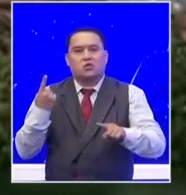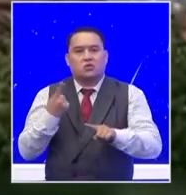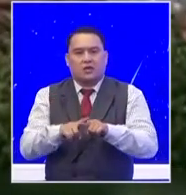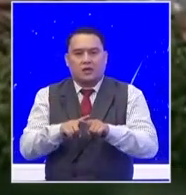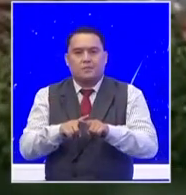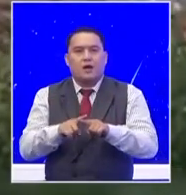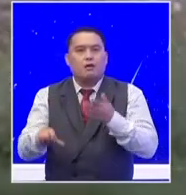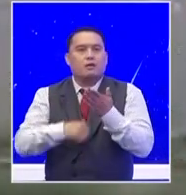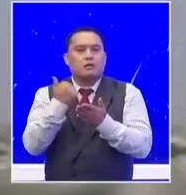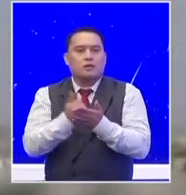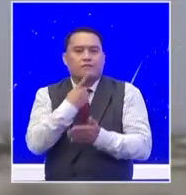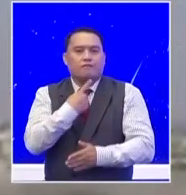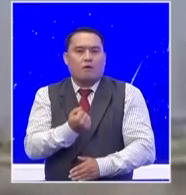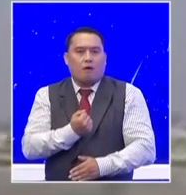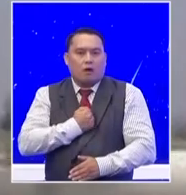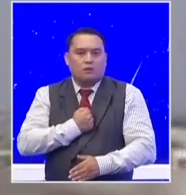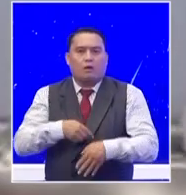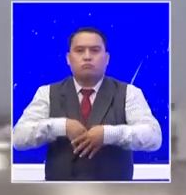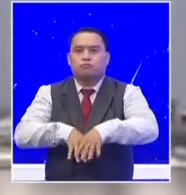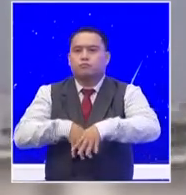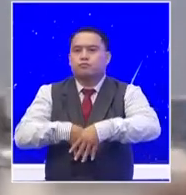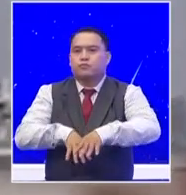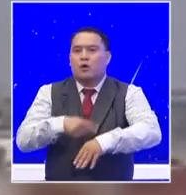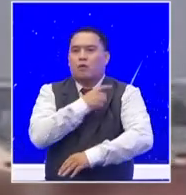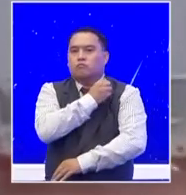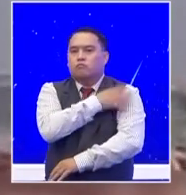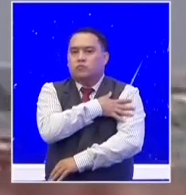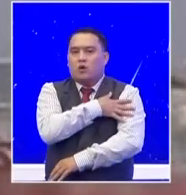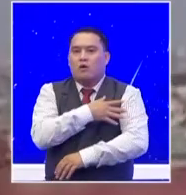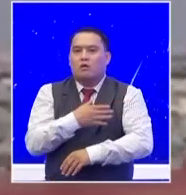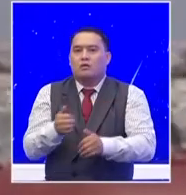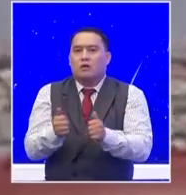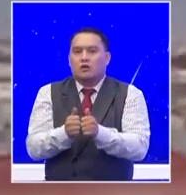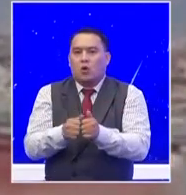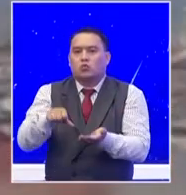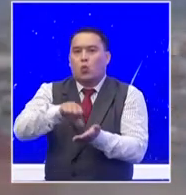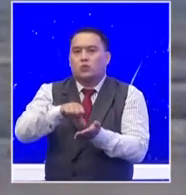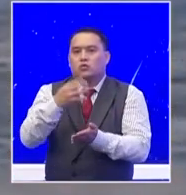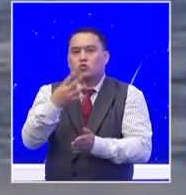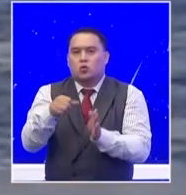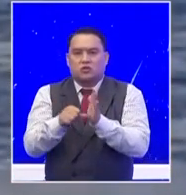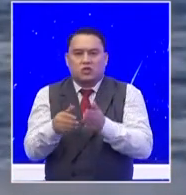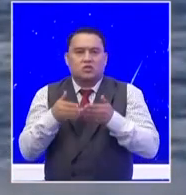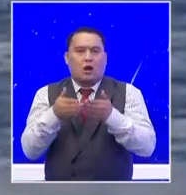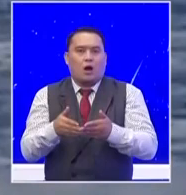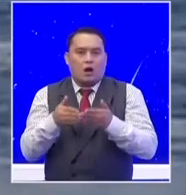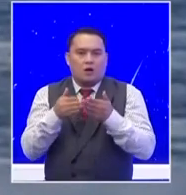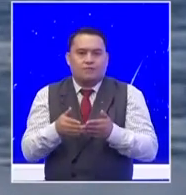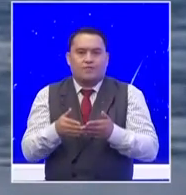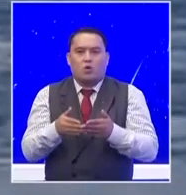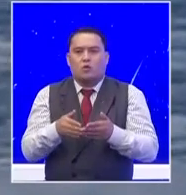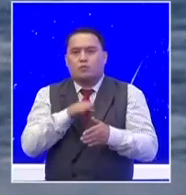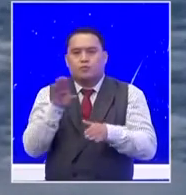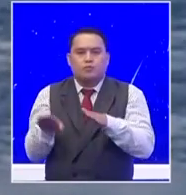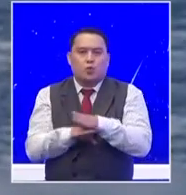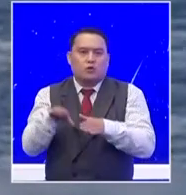техники. В главном военно-морском параде в Санкт-Петербурге и Кронштадте приняли участие 46 кораблей, катеров и